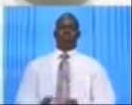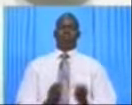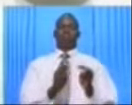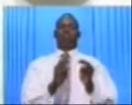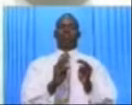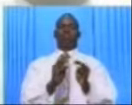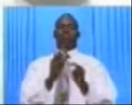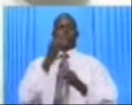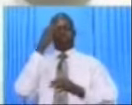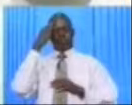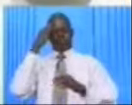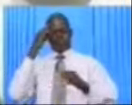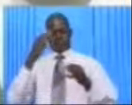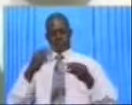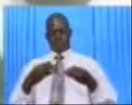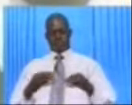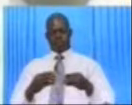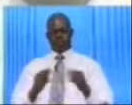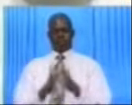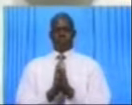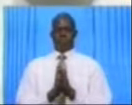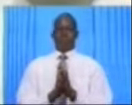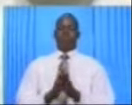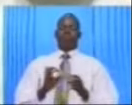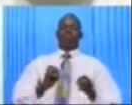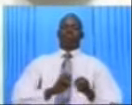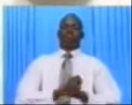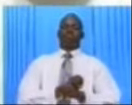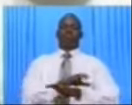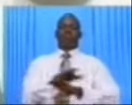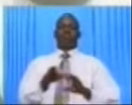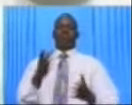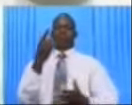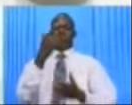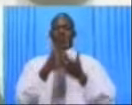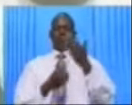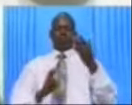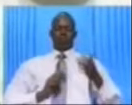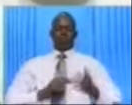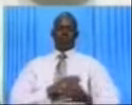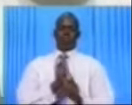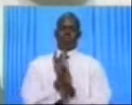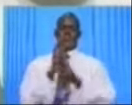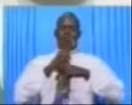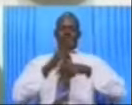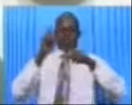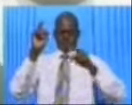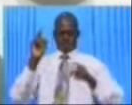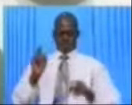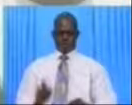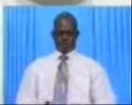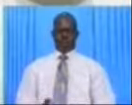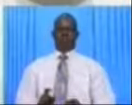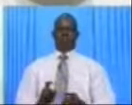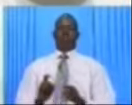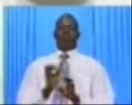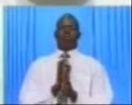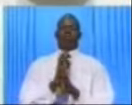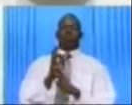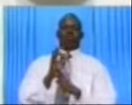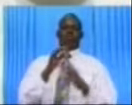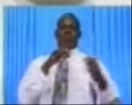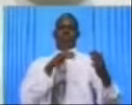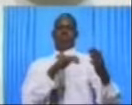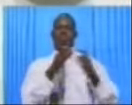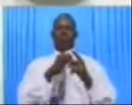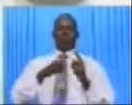effectivement, de commercialisation. Et les espaces dans lesquels on produit, il faut aussi une forme d'étude environnementale